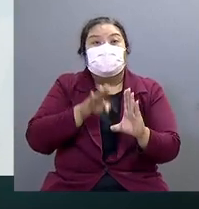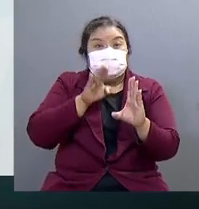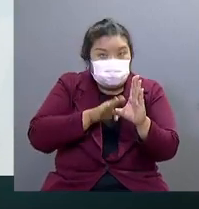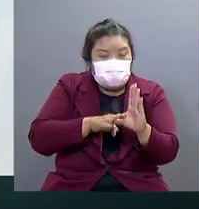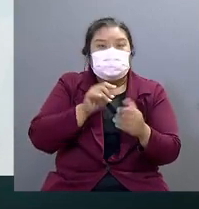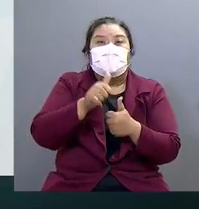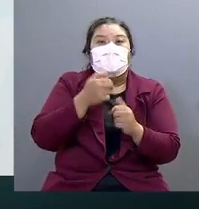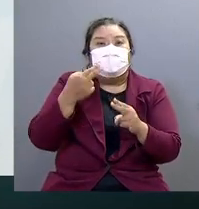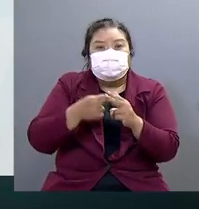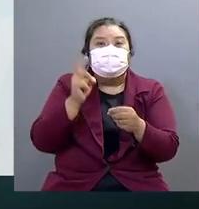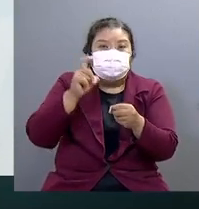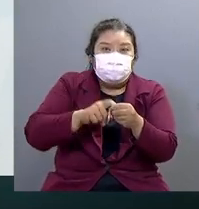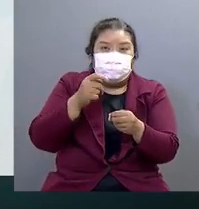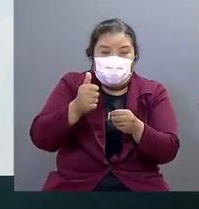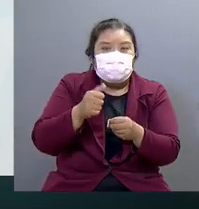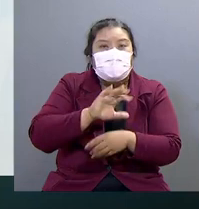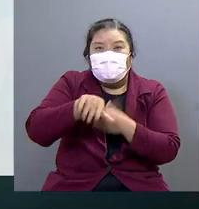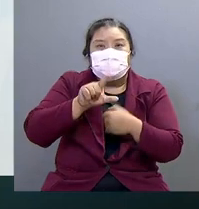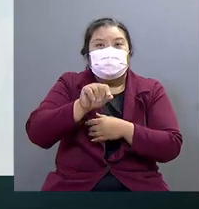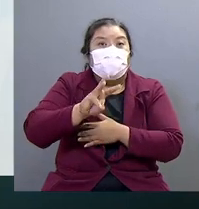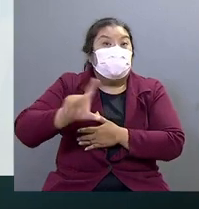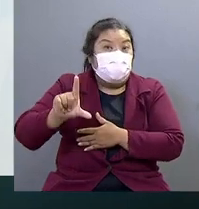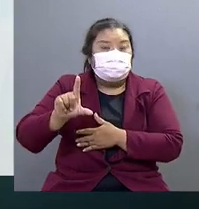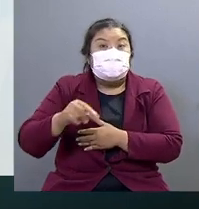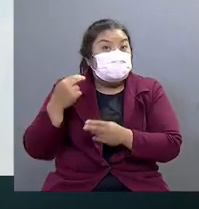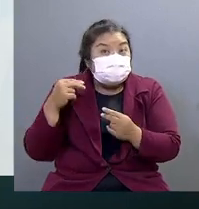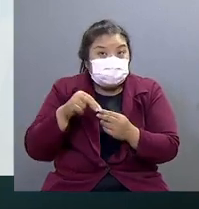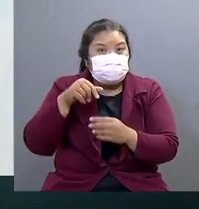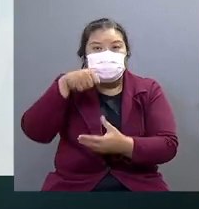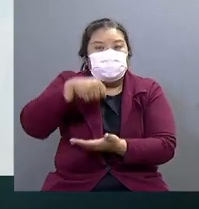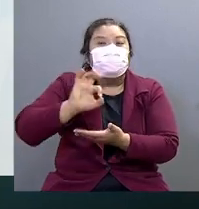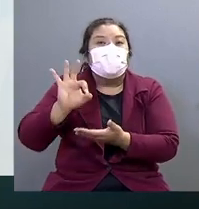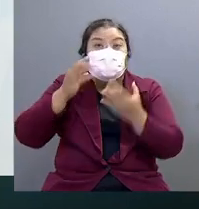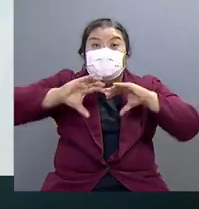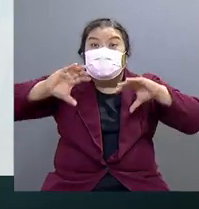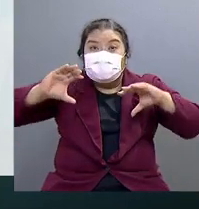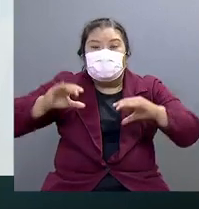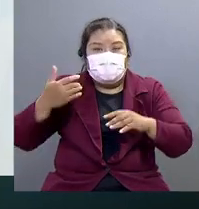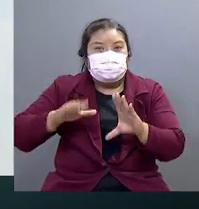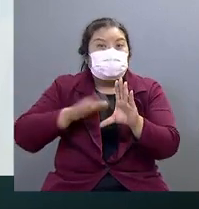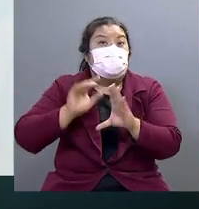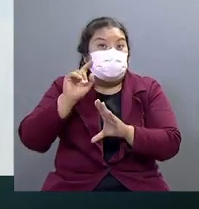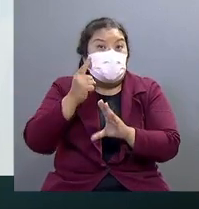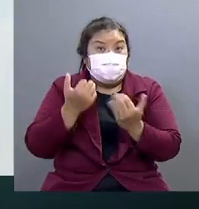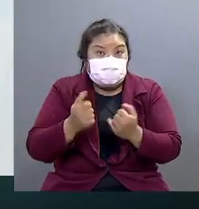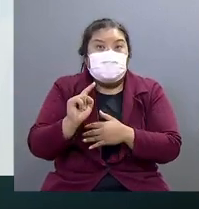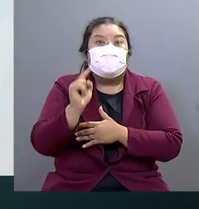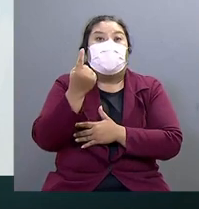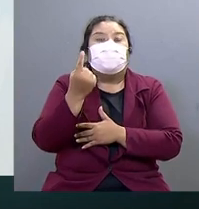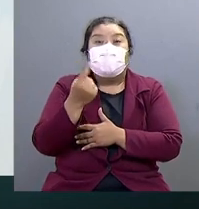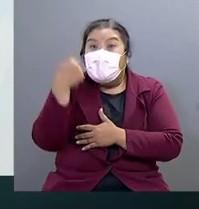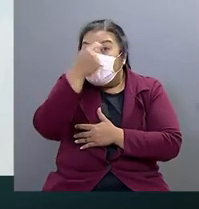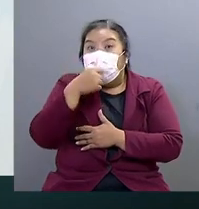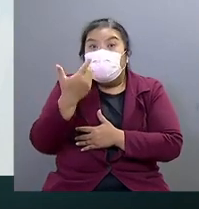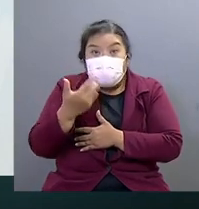ยืนยันสิทธิ์บนแอปพลิเคชันเป๋าตังค์ค่ะแล้วก็เปิดให้ลงทะเบียนรายใหม่วันนี้เป็นวันแรกด้วยสำหรับผู้ลงทะเบียนรายใหม่ด